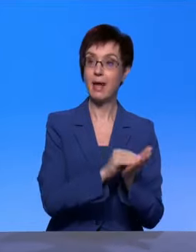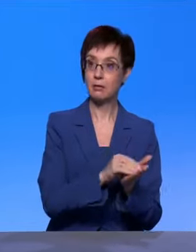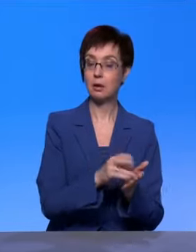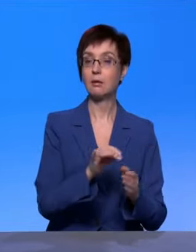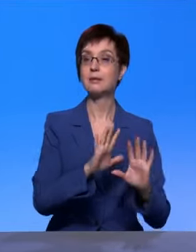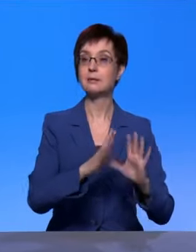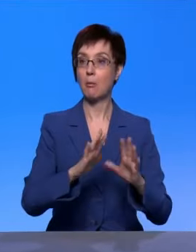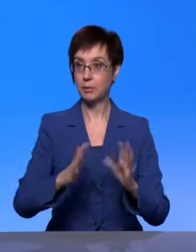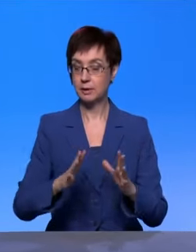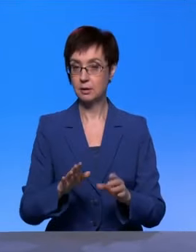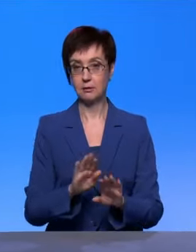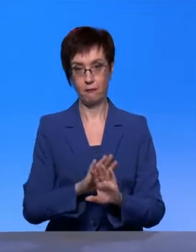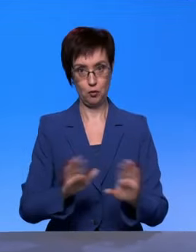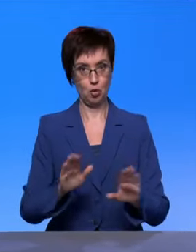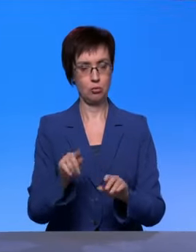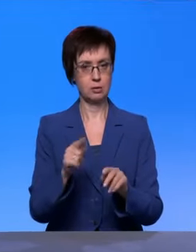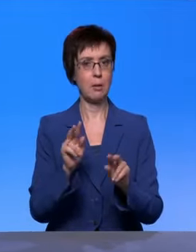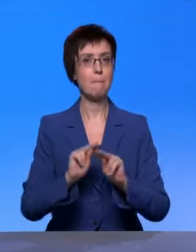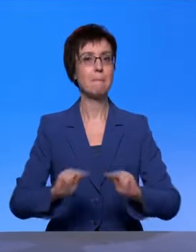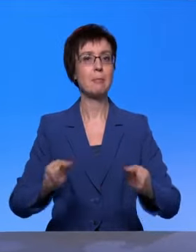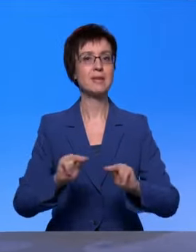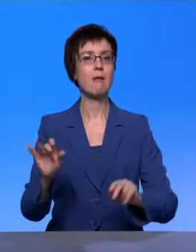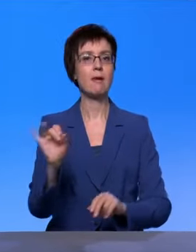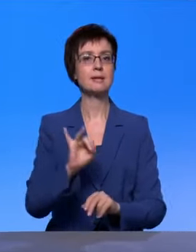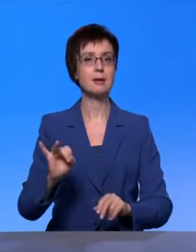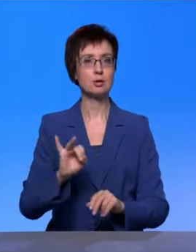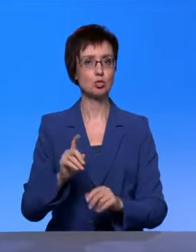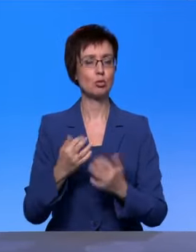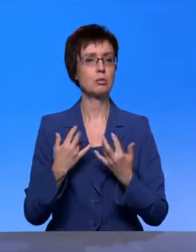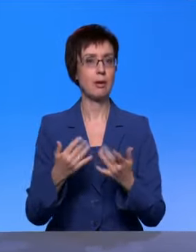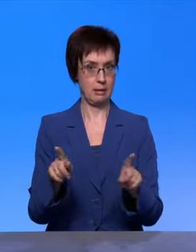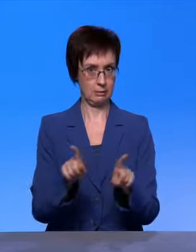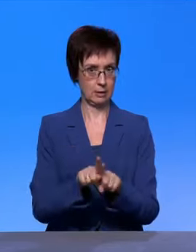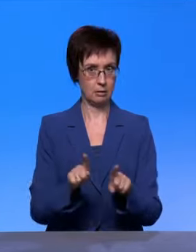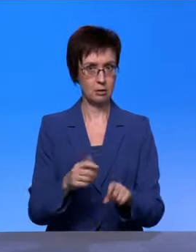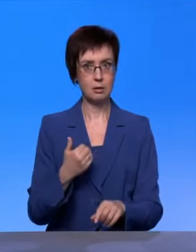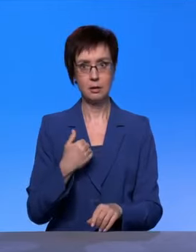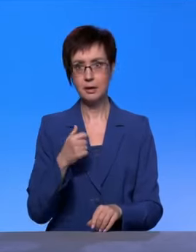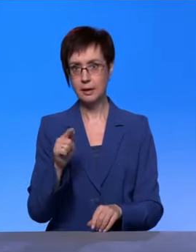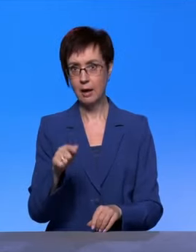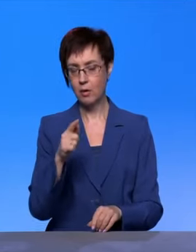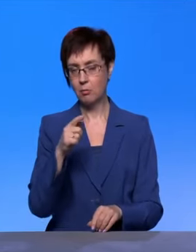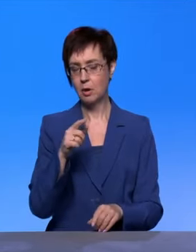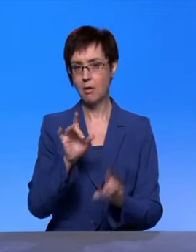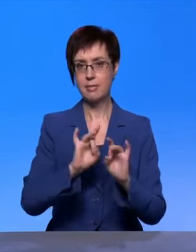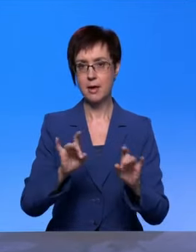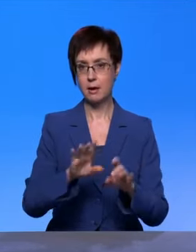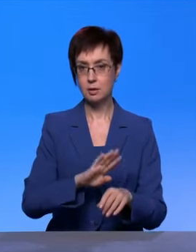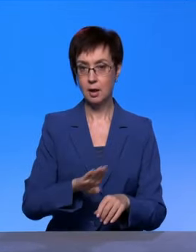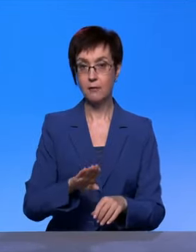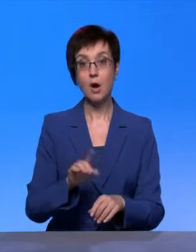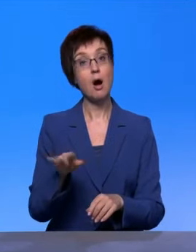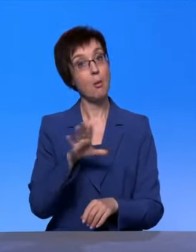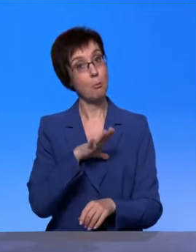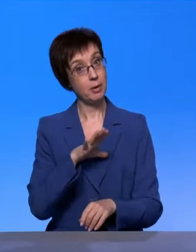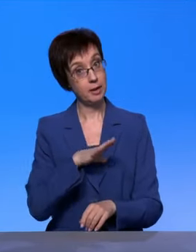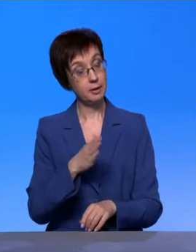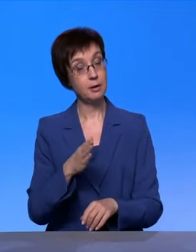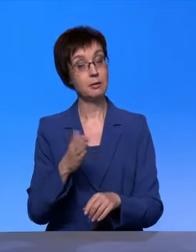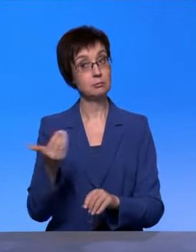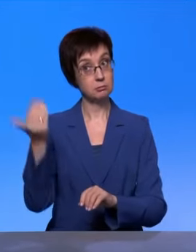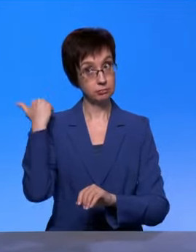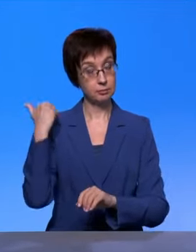вам процессы исторические, я не рассказываю, что зачем следовало. Мне нужны только даты. Были преподаватели,